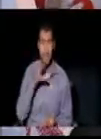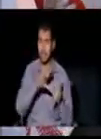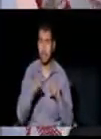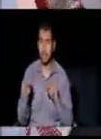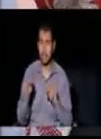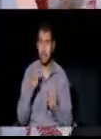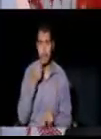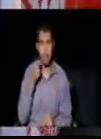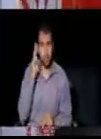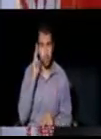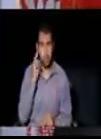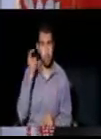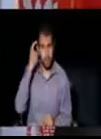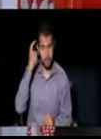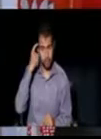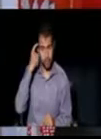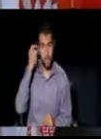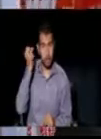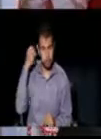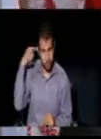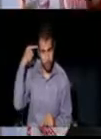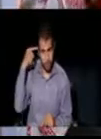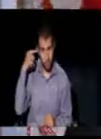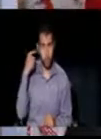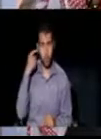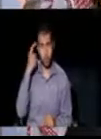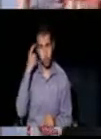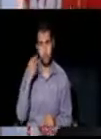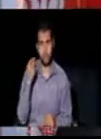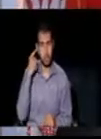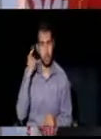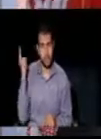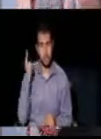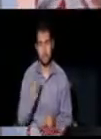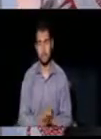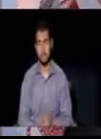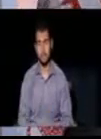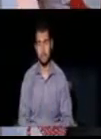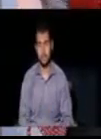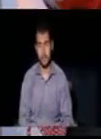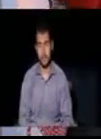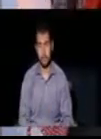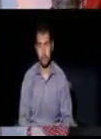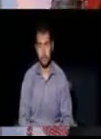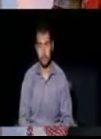برضو، الصم برضو عندهم نفس الكلام بالظبط، بس فرق بيننا مفيش فرق بس في اللغه.